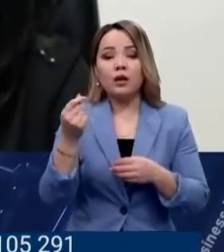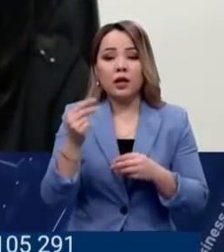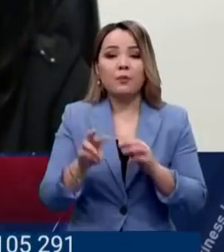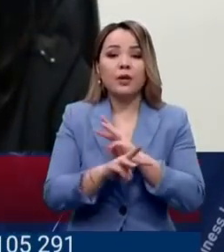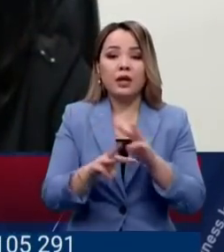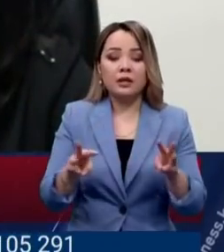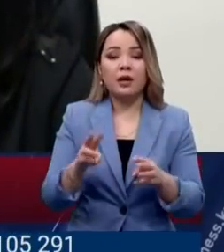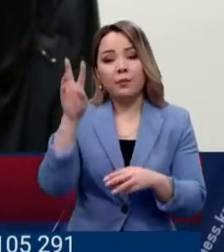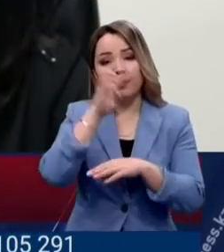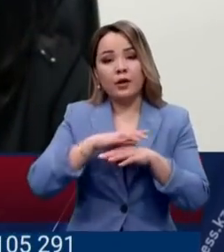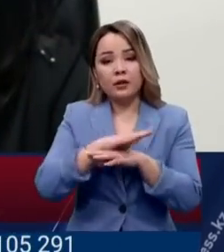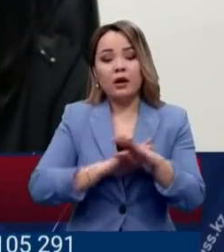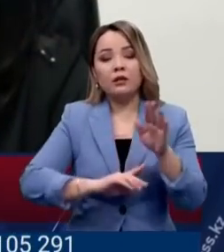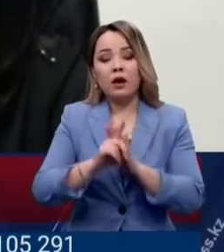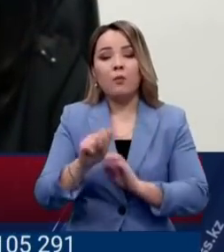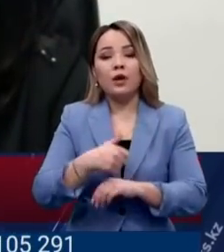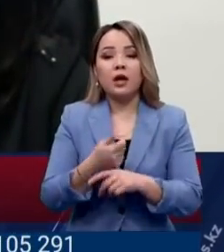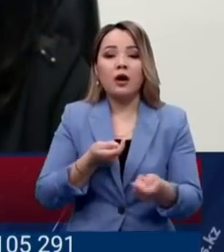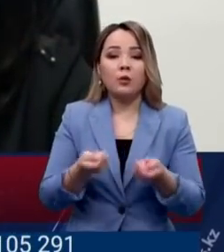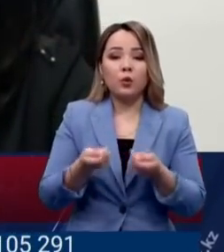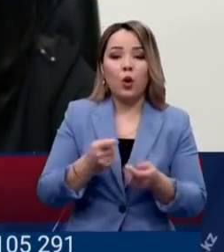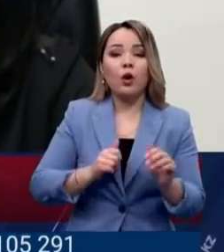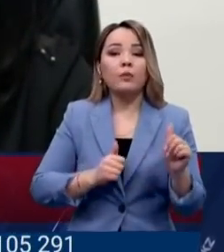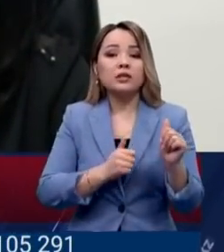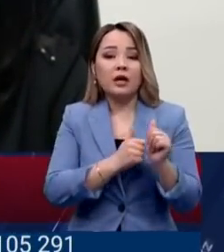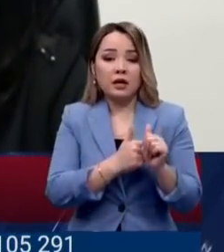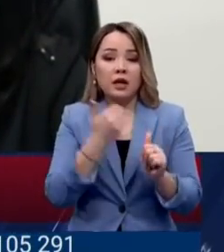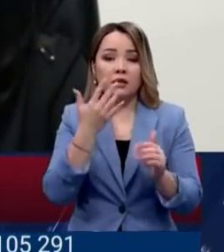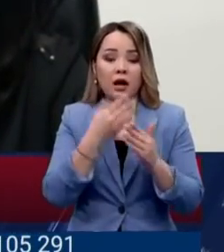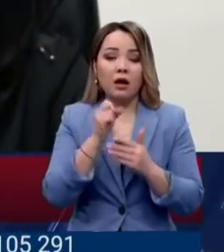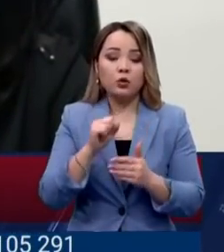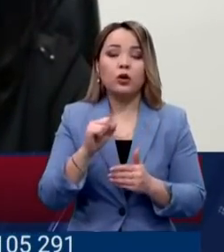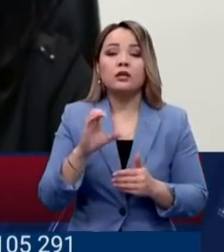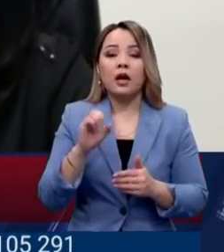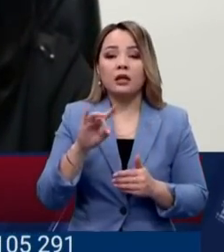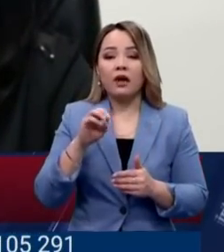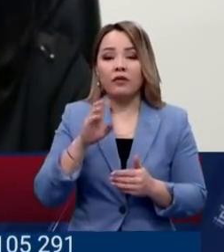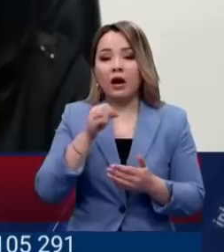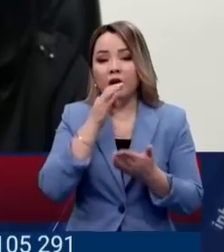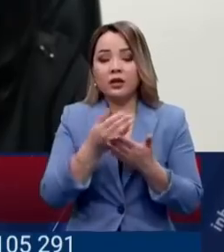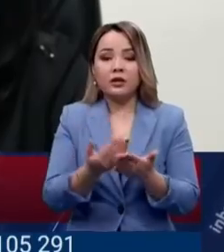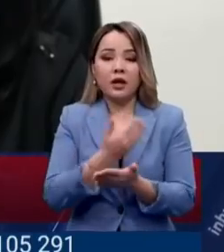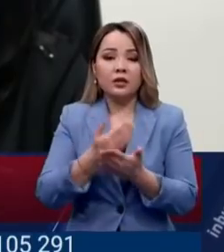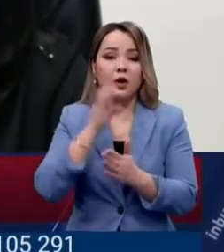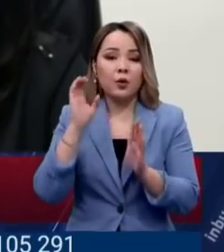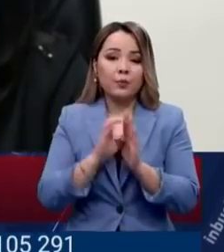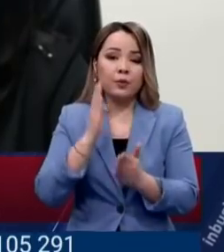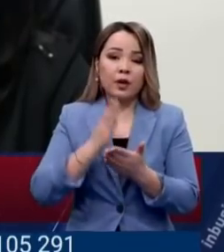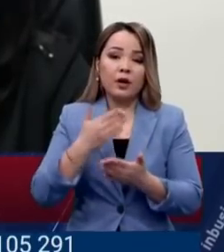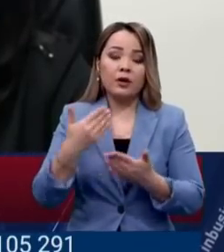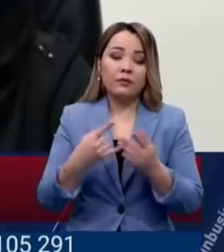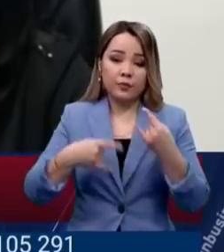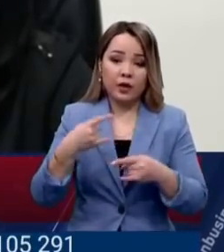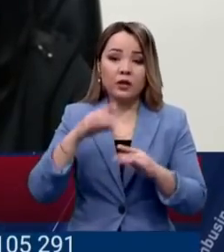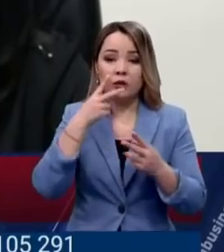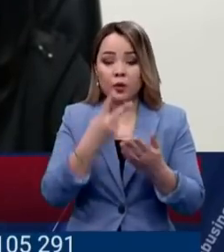министрлігі мемлекеттік кірістер комитетінің басқарма басшысының орынбасары Айнұр Сартаеваға қойып көрмекпіз. Айнұр ханым, армысыз, сізді біздің эфирде көргеніме